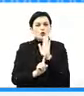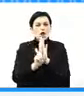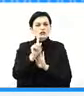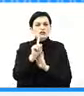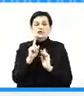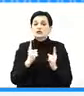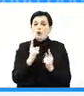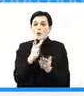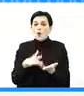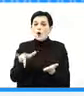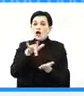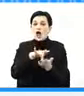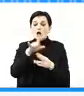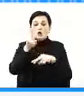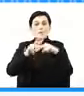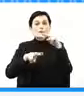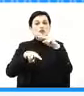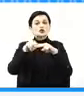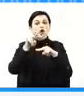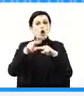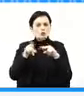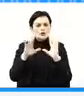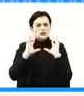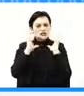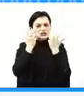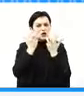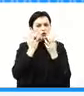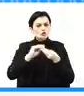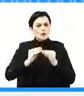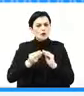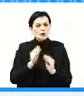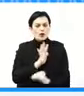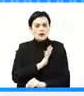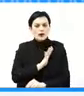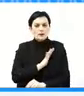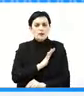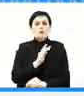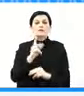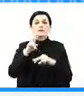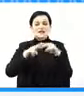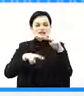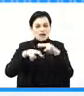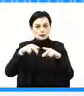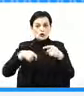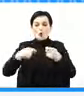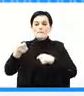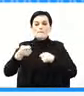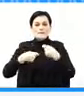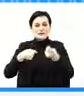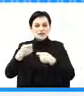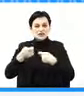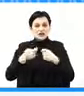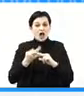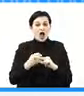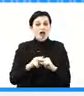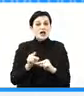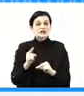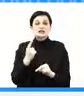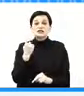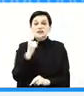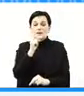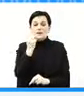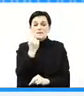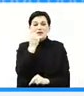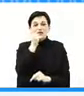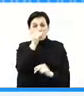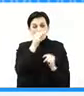რომ ქალაქში მშენებლობები წარმოადგენდა სერიოზულ პრობლემებს. რა თქმა უნდა, სამშენებლო ბიზნესისთვის შეიძლება ეს პირველი